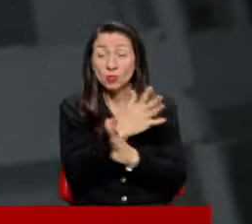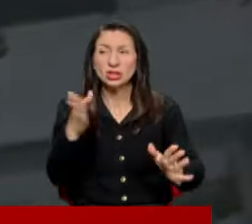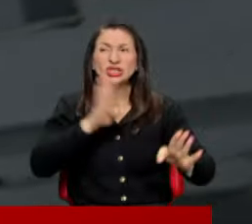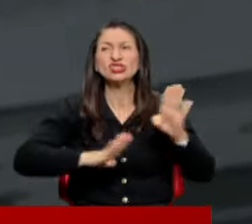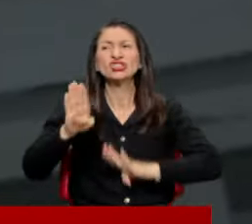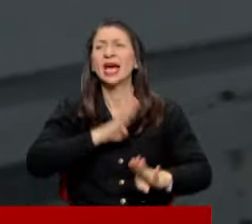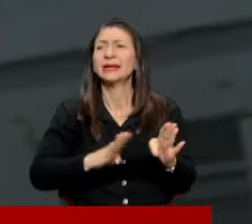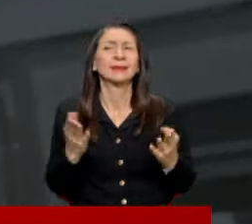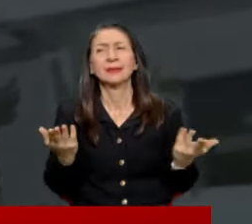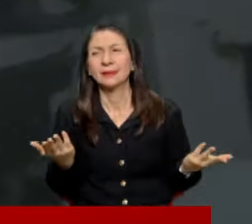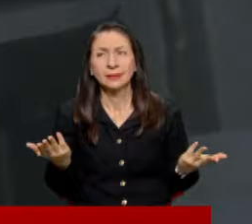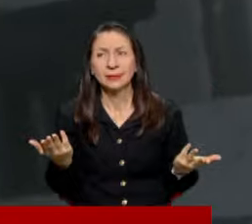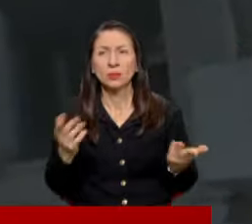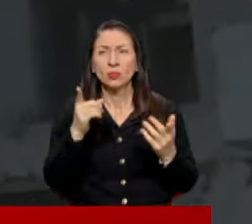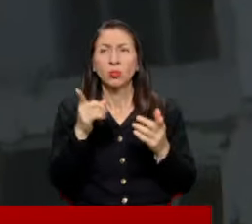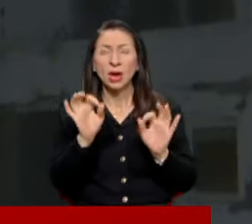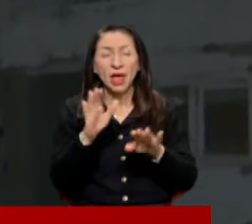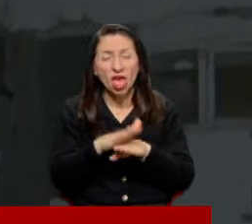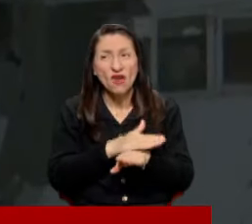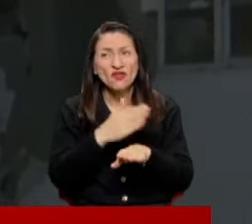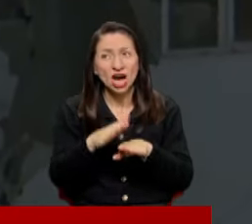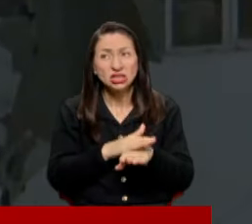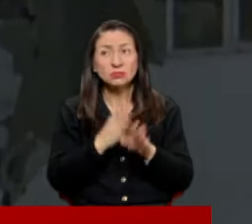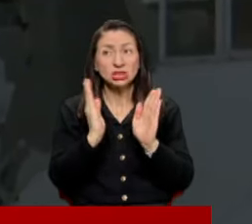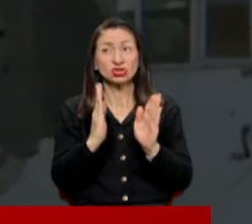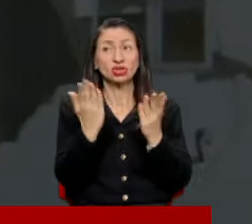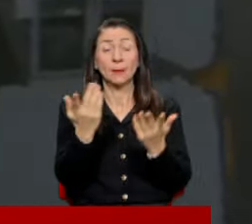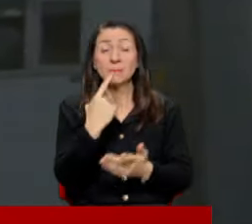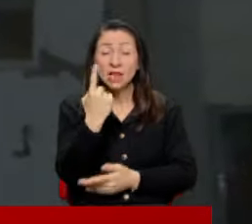şikayetlerinden biri bu kadar yavaş mı